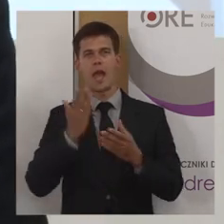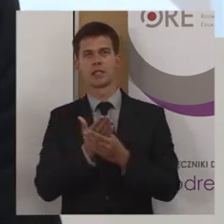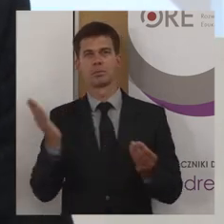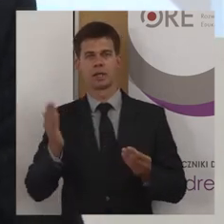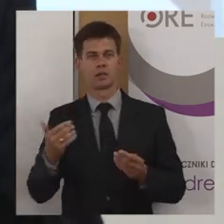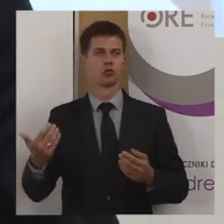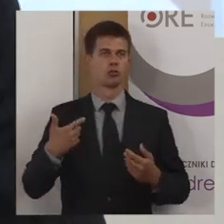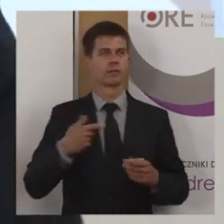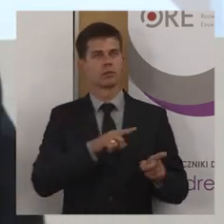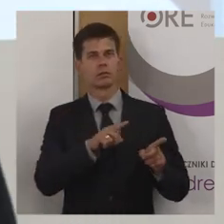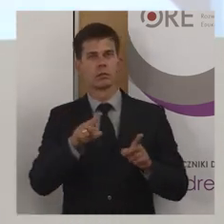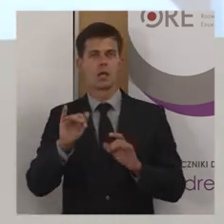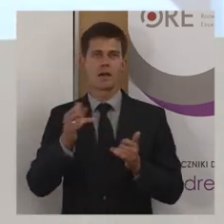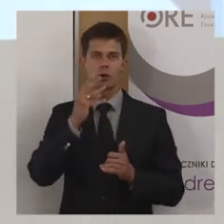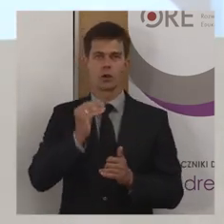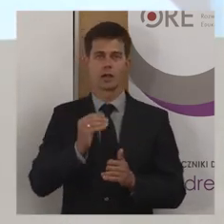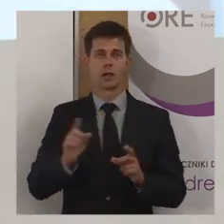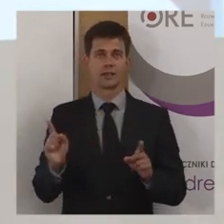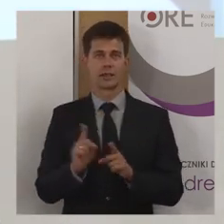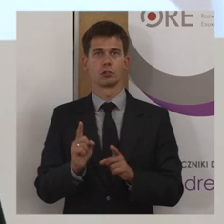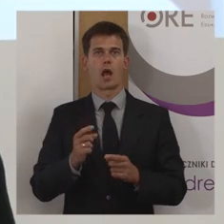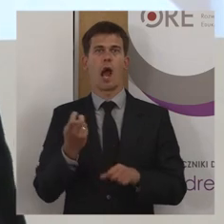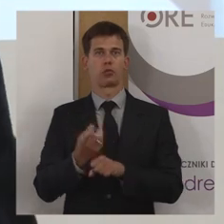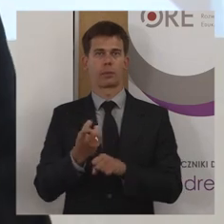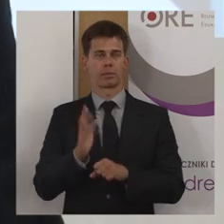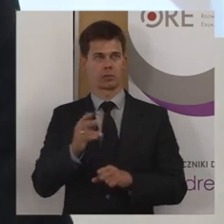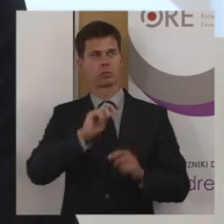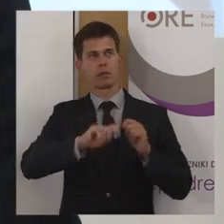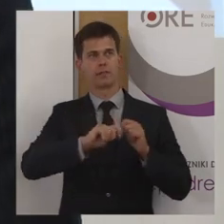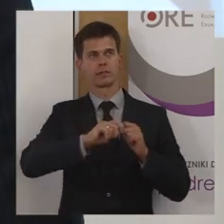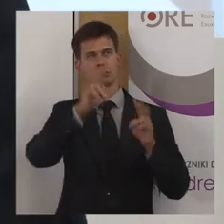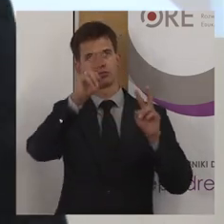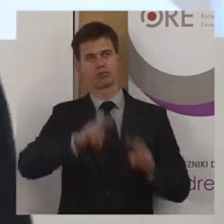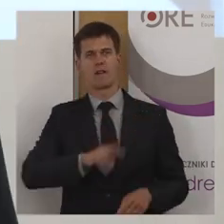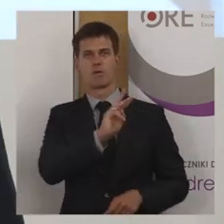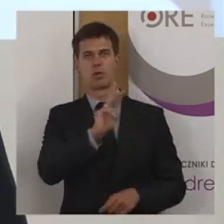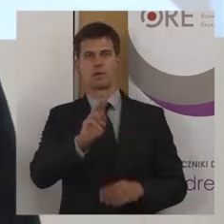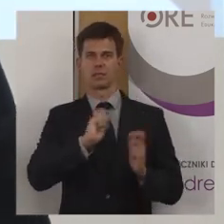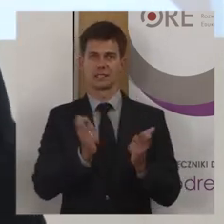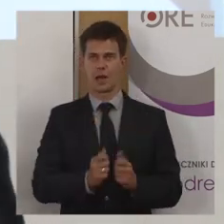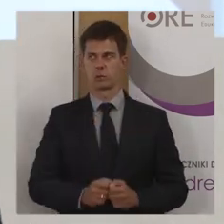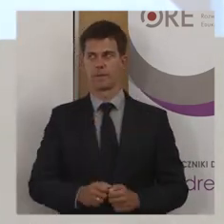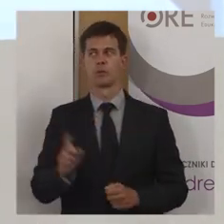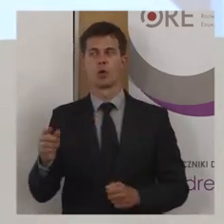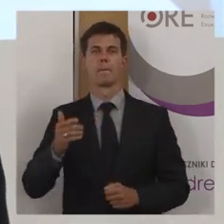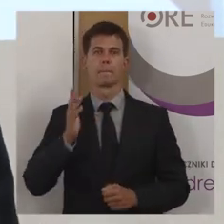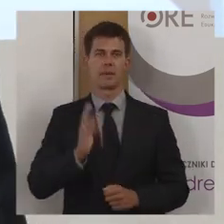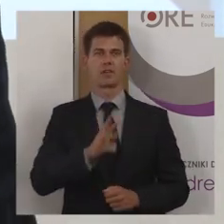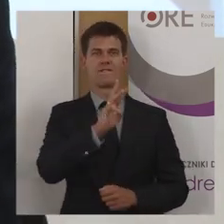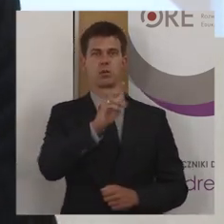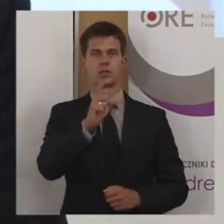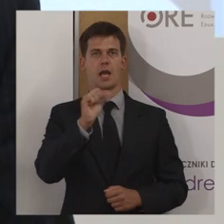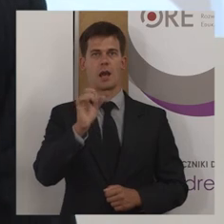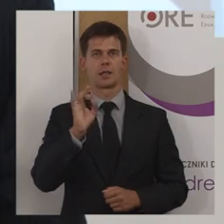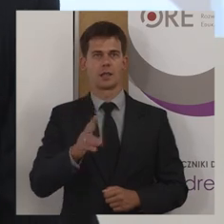nie przez automat, plus oczywiście testowanie przez automat. Także te podręczniki mają być dostępne zgodnie z